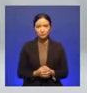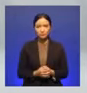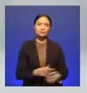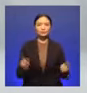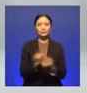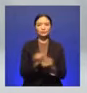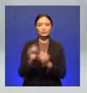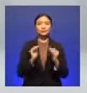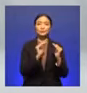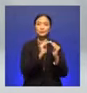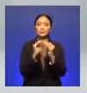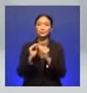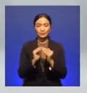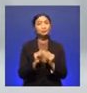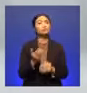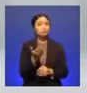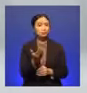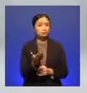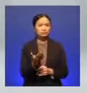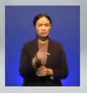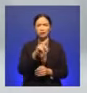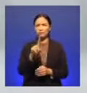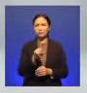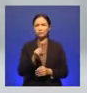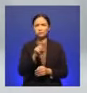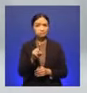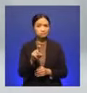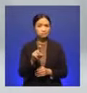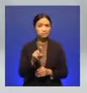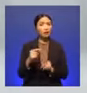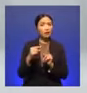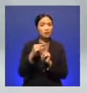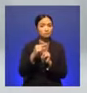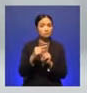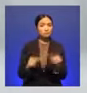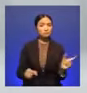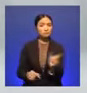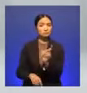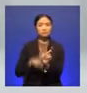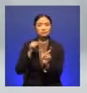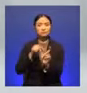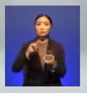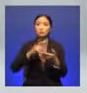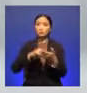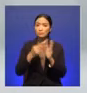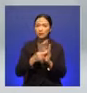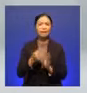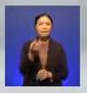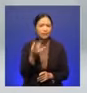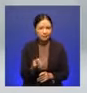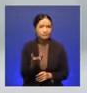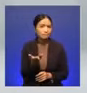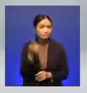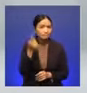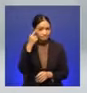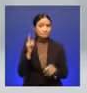คมและสุขภาพเนี่ยหลายท่านอาจจะสงสัยว่าคำนี้เนี่ยเราให้นิยามตรงกันหรือเปล่านะคะโดยรว